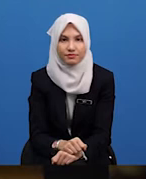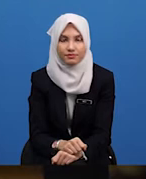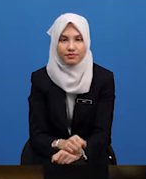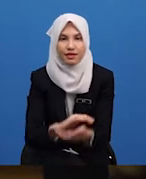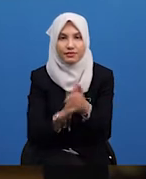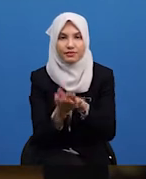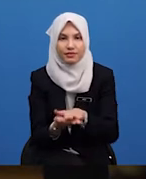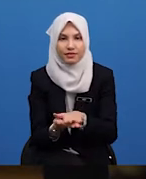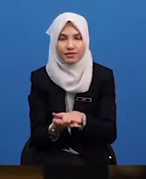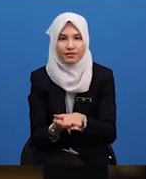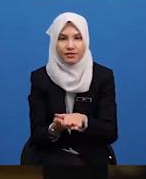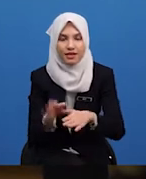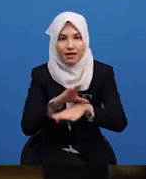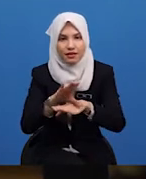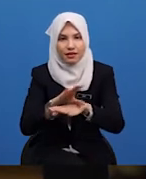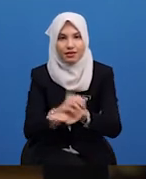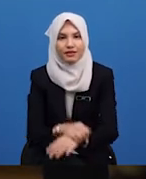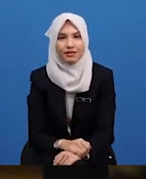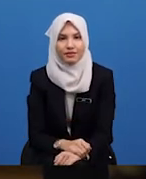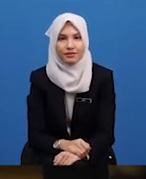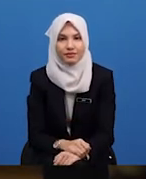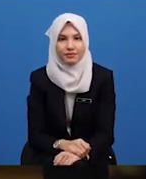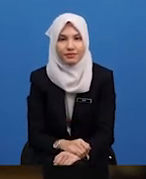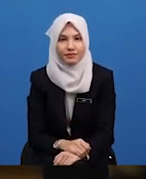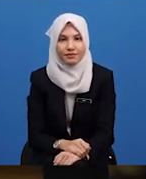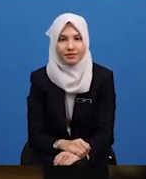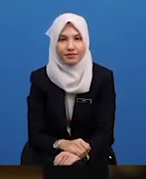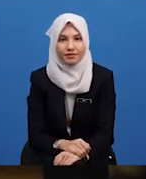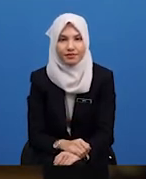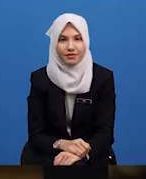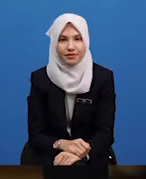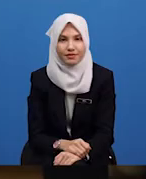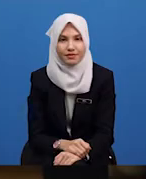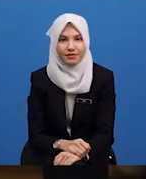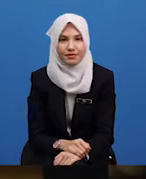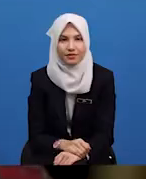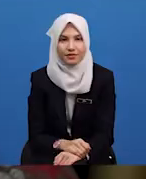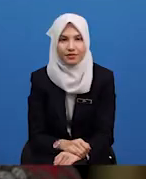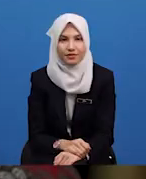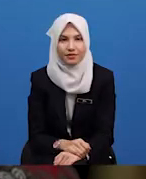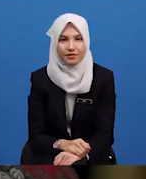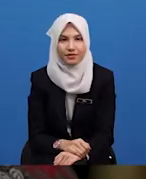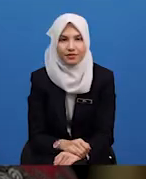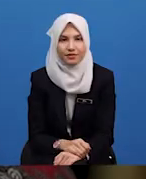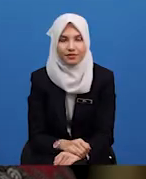Jadi, bolehkah Nor cuba mainkan latihan pertama ni?